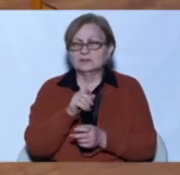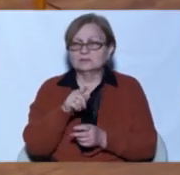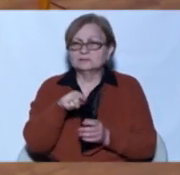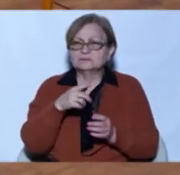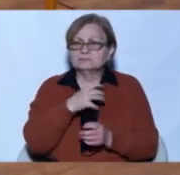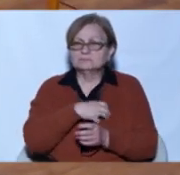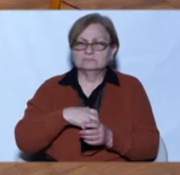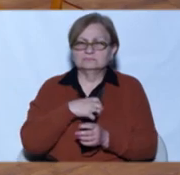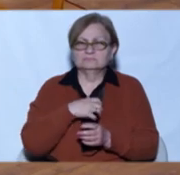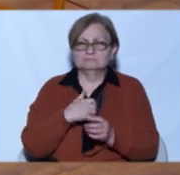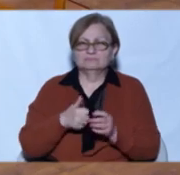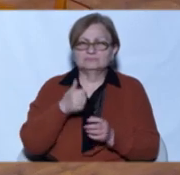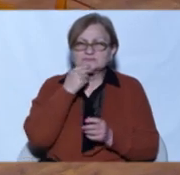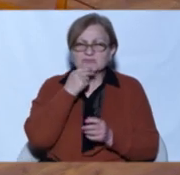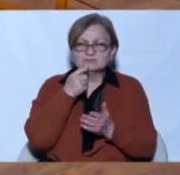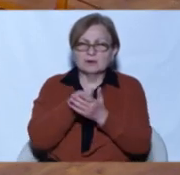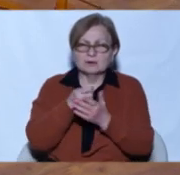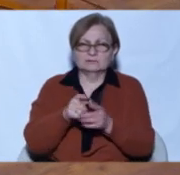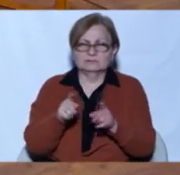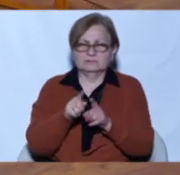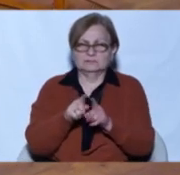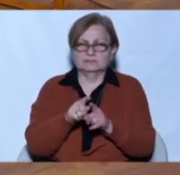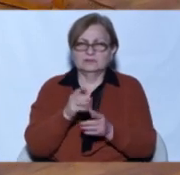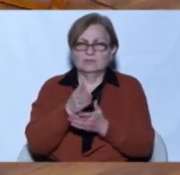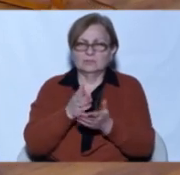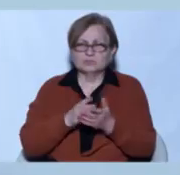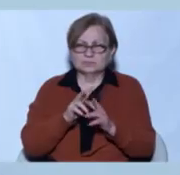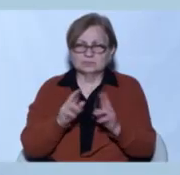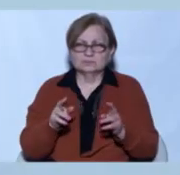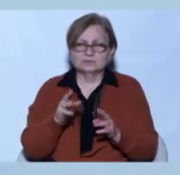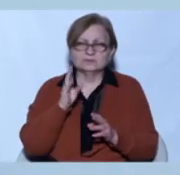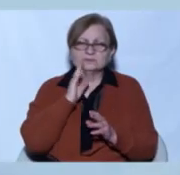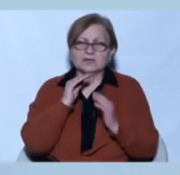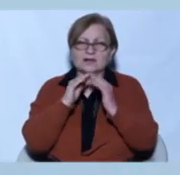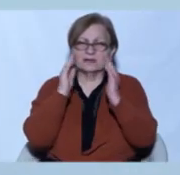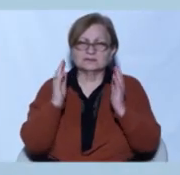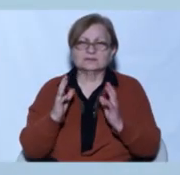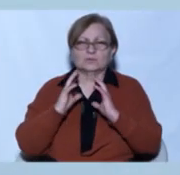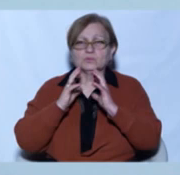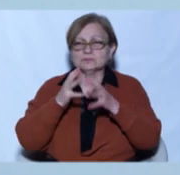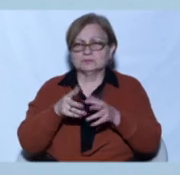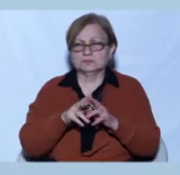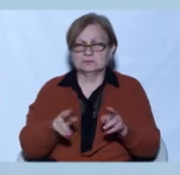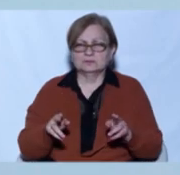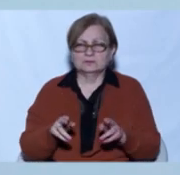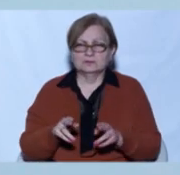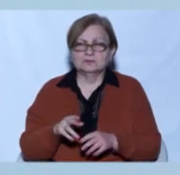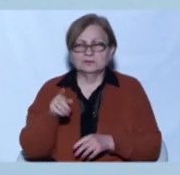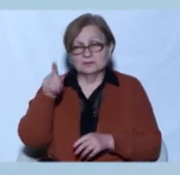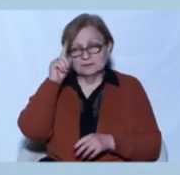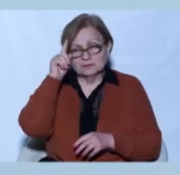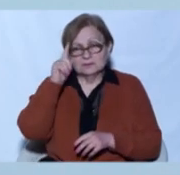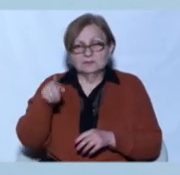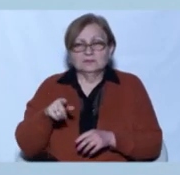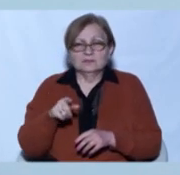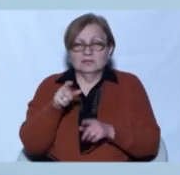როგორც დედაბოძი, საკვები, როგორც დედასპური, სახლი, როგორც დედამიწა. როგორც ხედავთ, თეჯიმ გამოიყენა